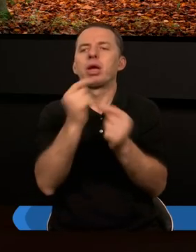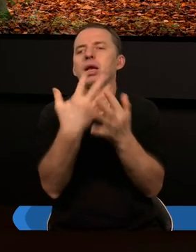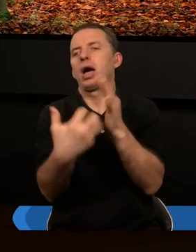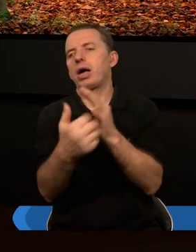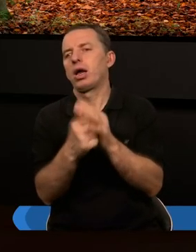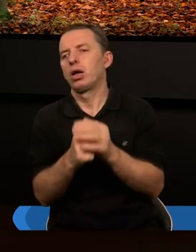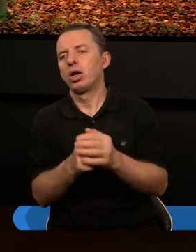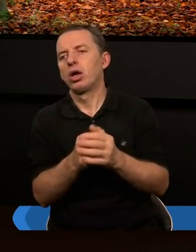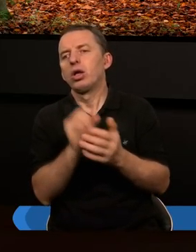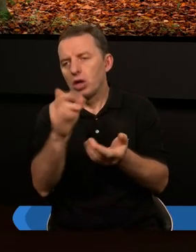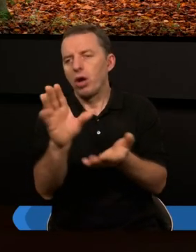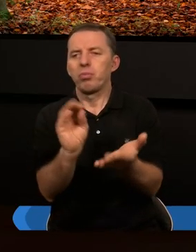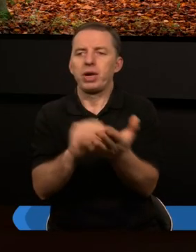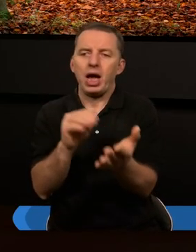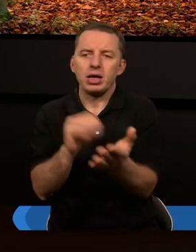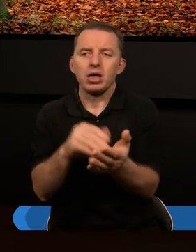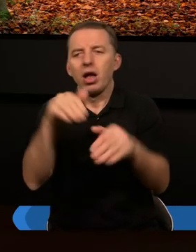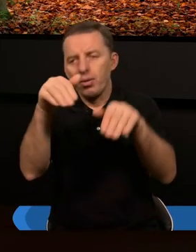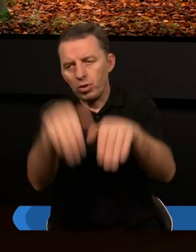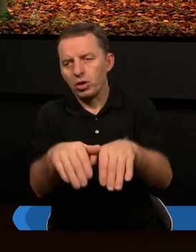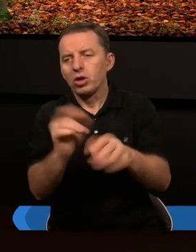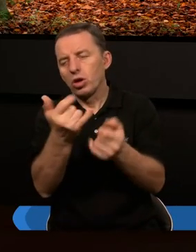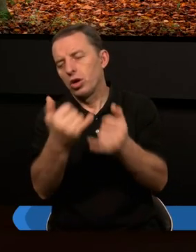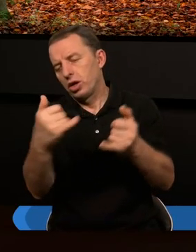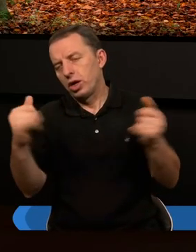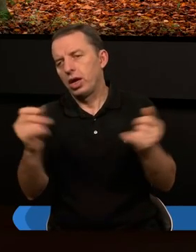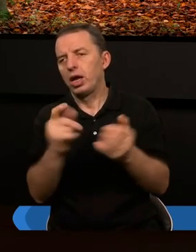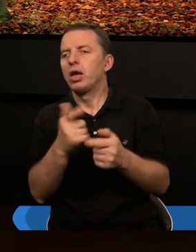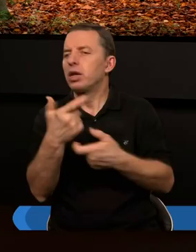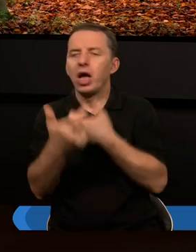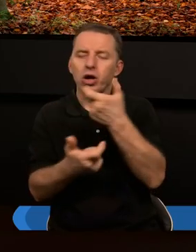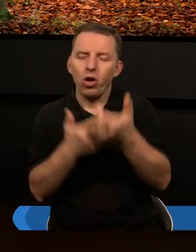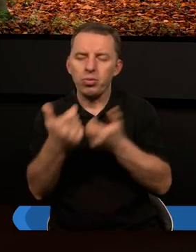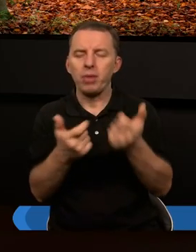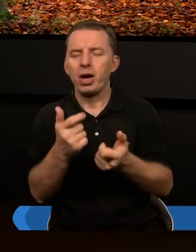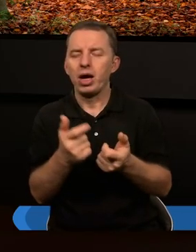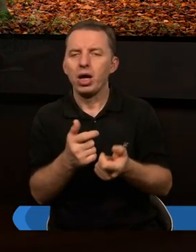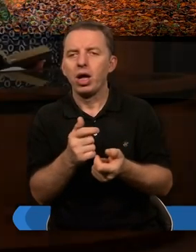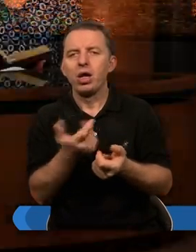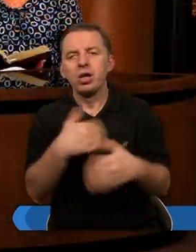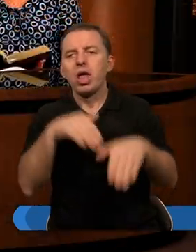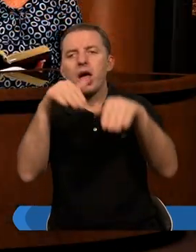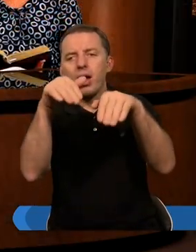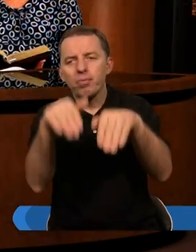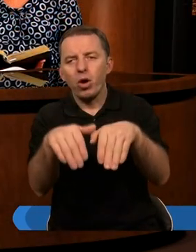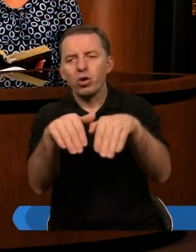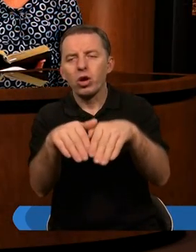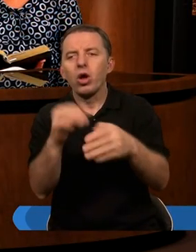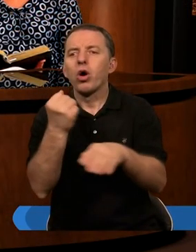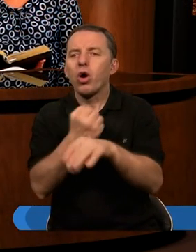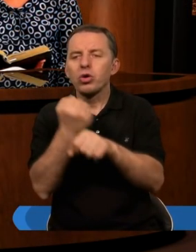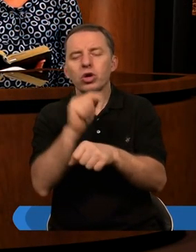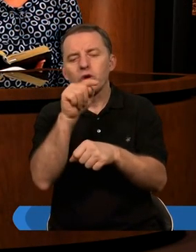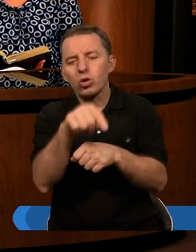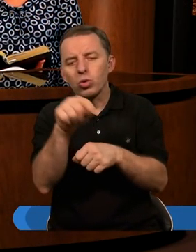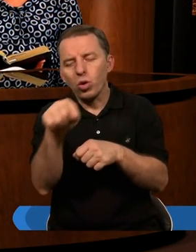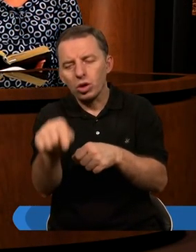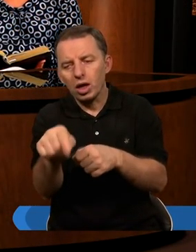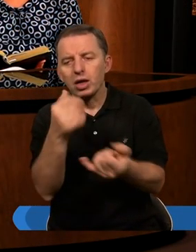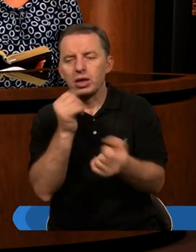nagraniem? To tak praktycznie. Możemy cokolwiek innego, cokolwiek nie robimy. To nie musi być koniecznie tutaj, ale